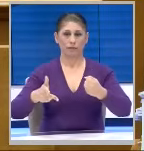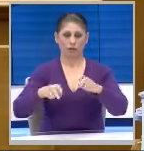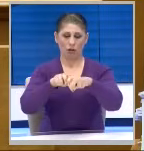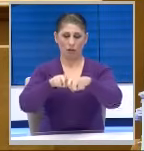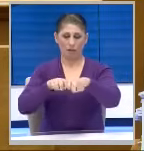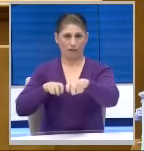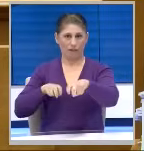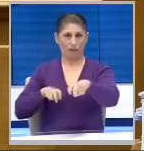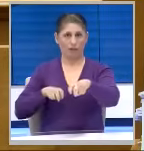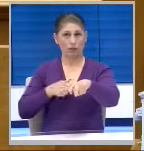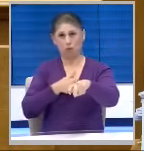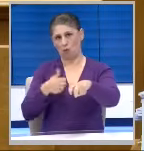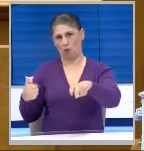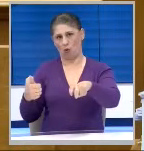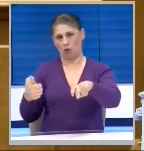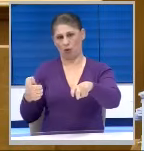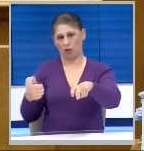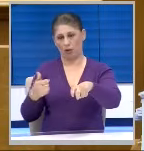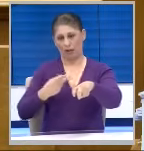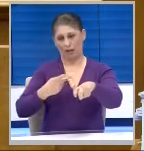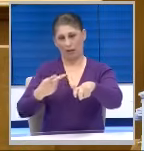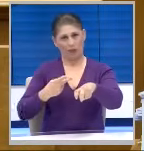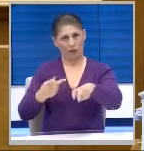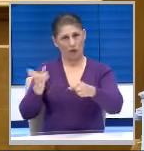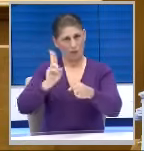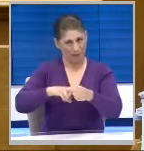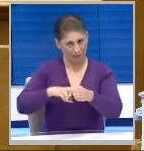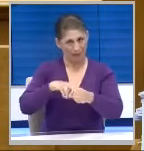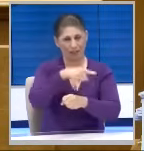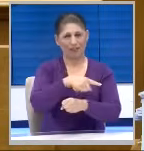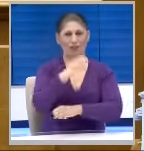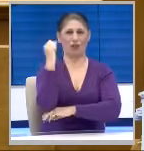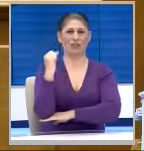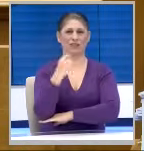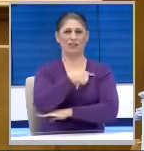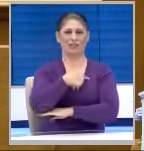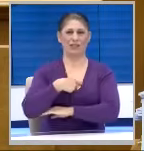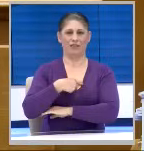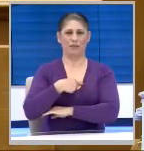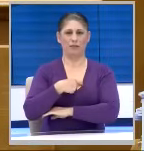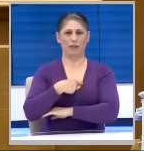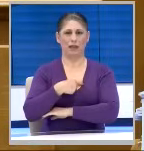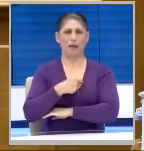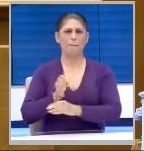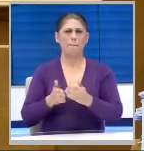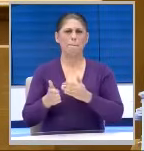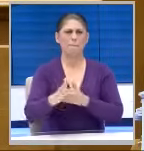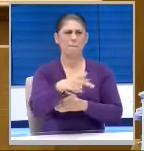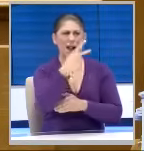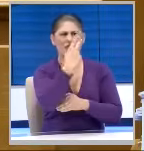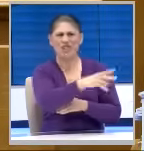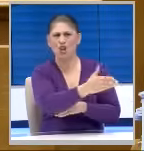αμαξοστοιχίας μόνον οι δύο νεκροί δηλαδή και ο σταθμάρχης ρουσφέτι σας